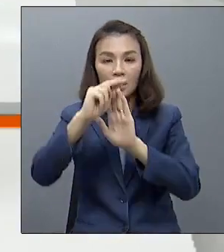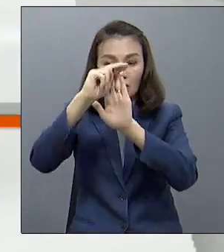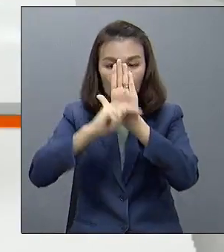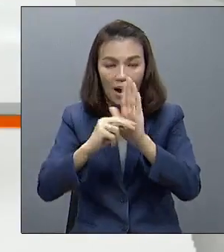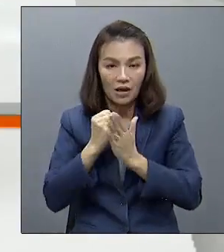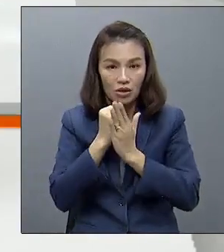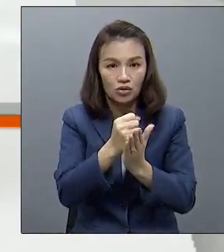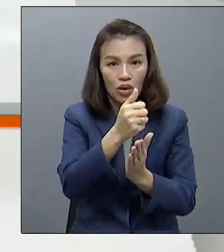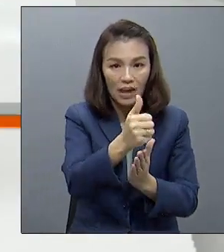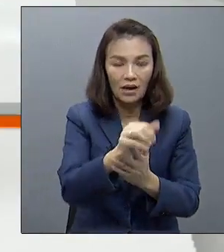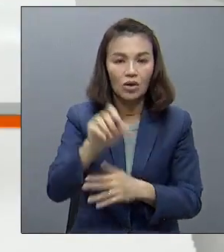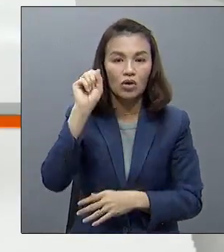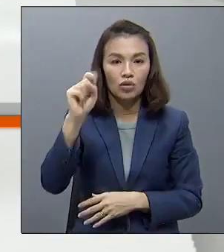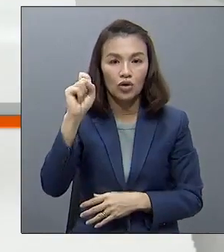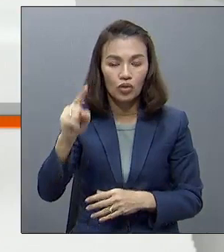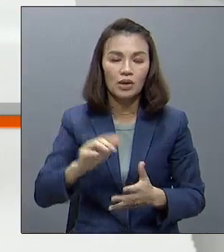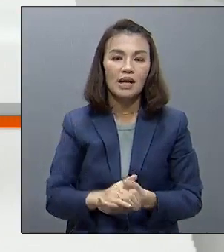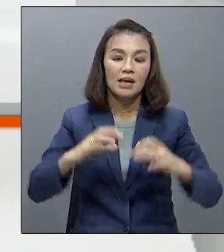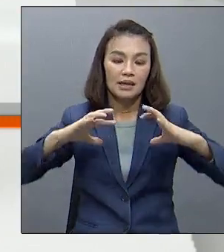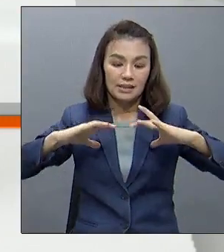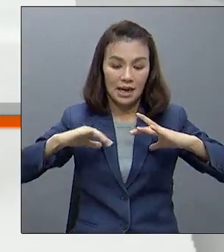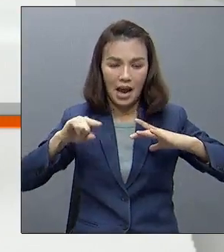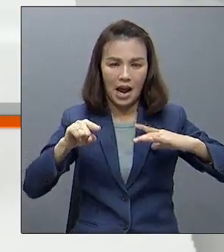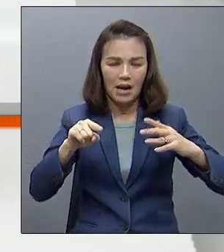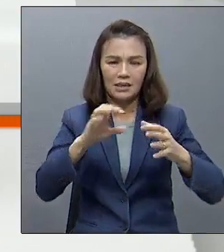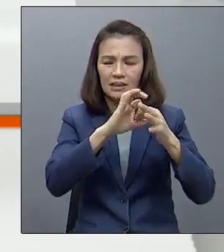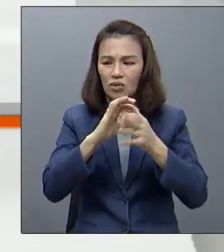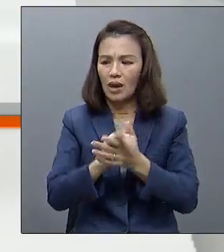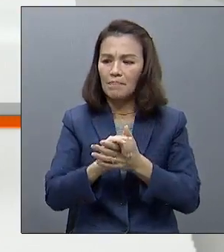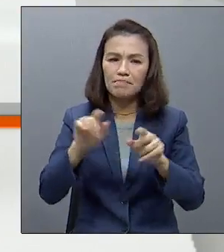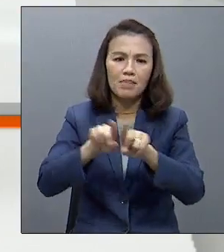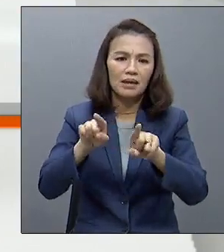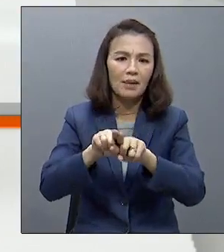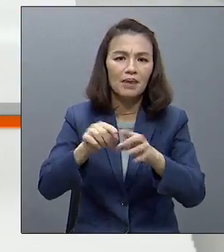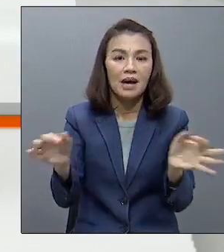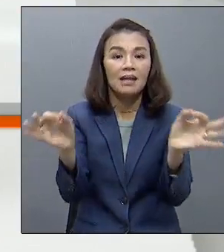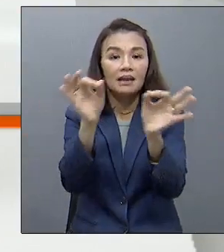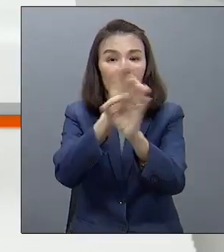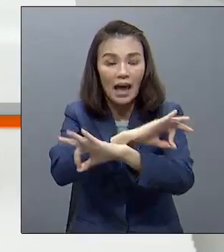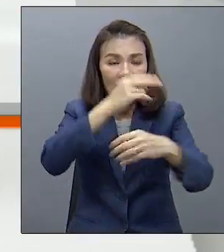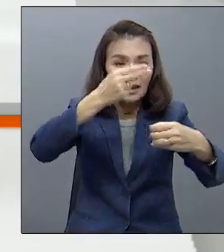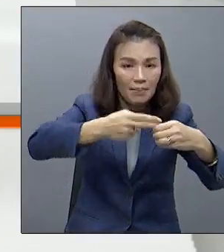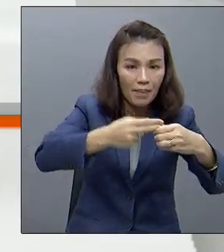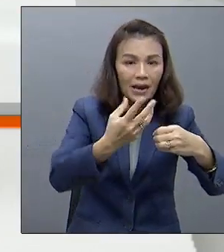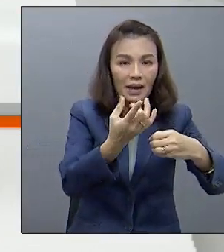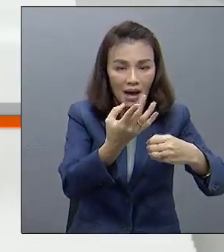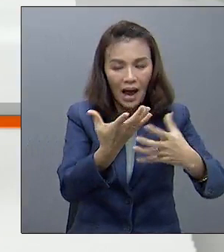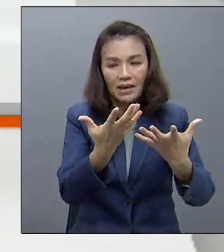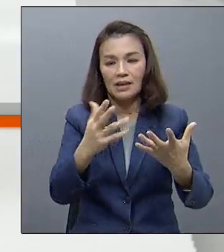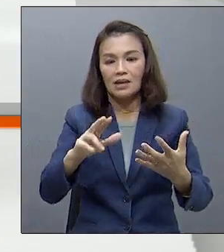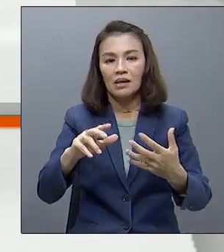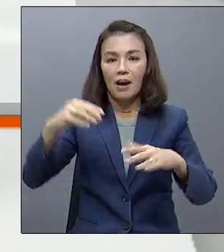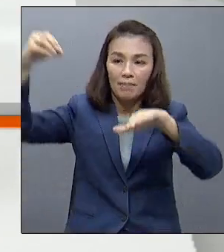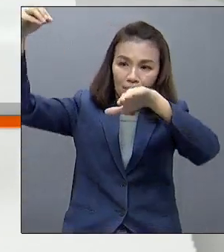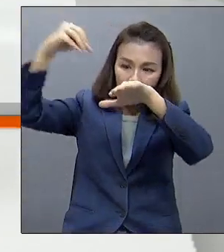ช่วยได้ก็คือการเร่งเปิดเสรีพลังงานทางเลือกส่งเสริมการลงทุนผลิตไฟฟ้าจากพลังงานหมุนเวียนใช้เองภายในโรงงานรอง